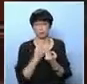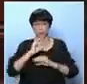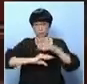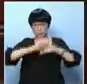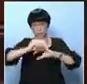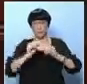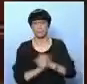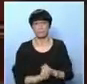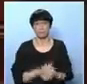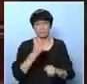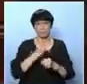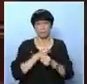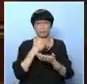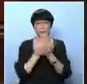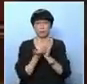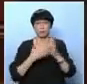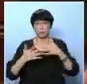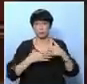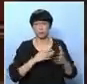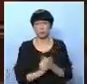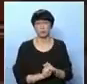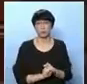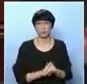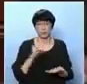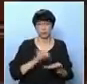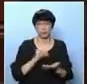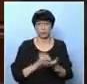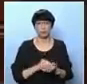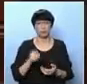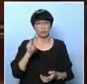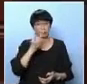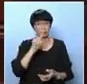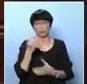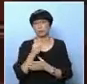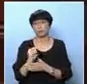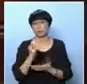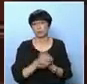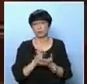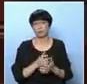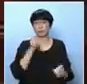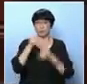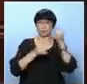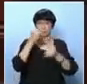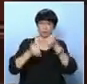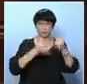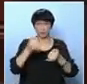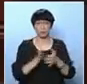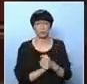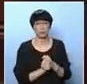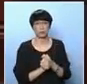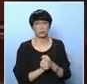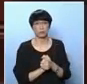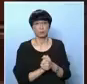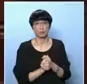以呢，即係做任何一件好事嘅時候呢，總係會有人會持相反嘅意見，佢會鬧到你體無完膚，佢會令到你